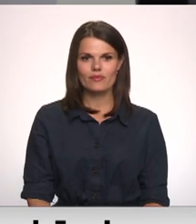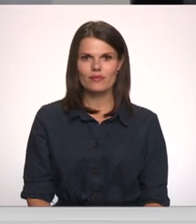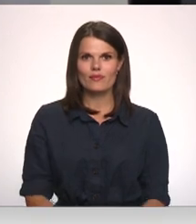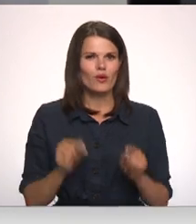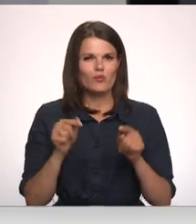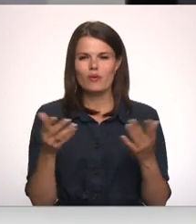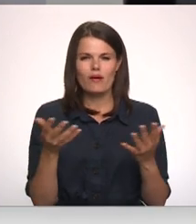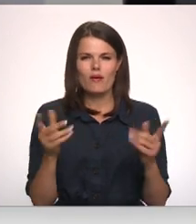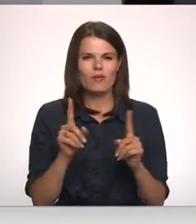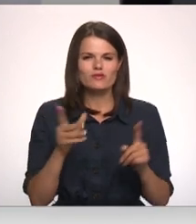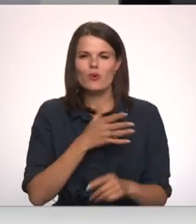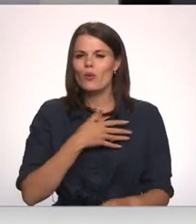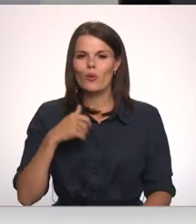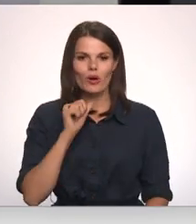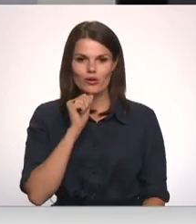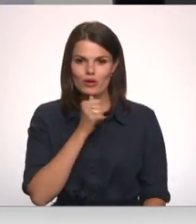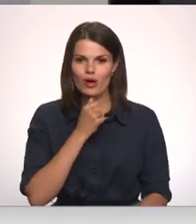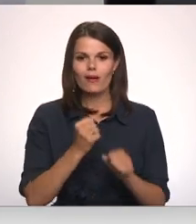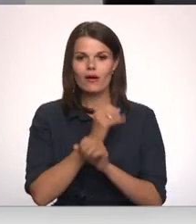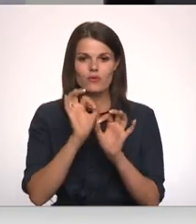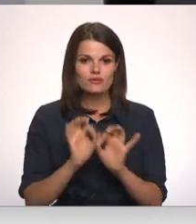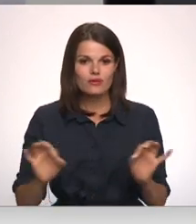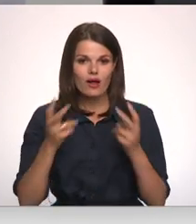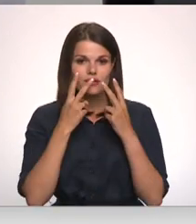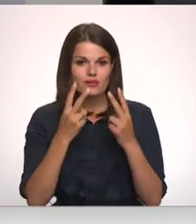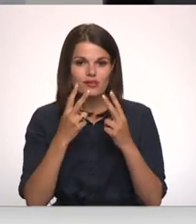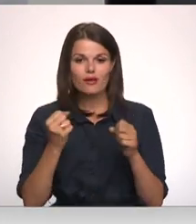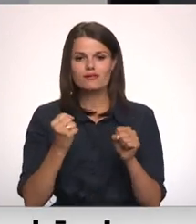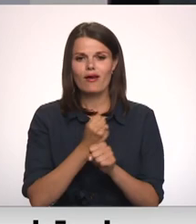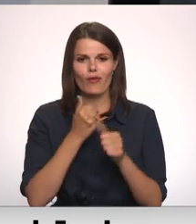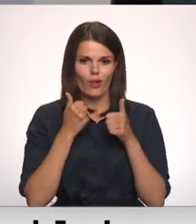Tur kaut kas ir. Ļoti garšīgi. Gan skaisti izskatās, gan labi garšo.